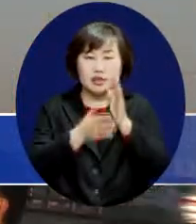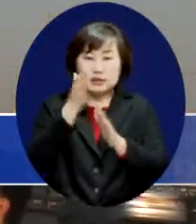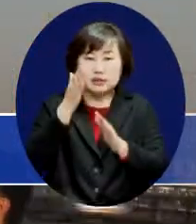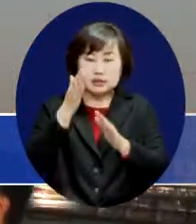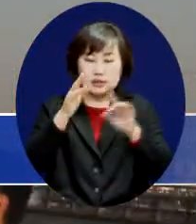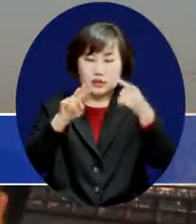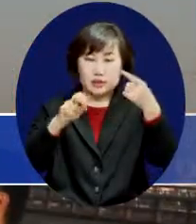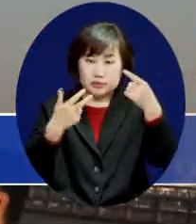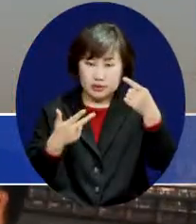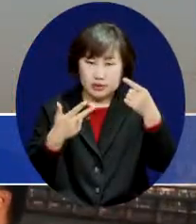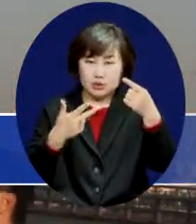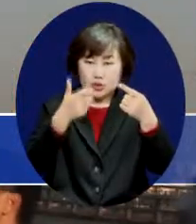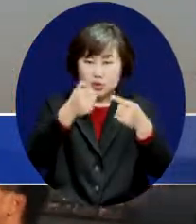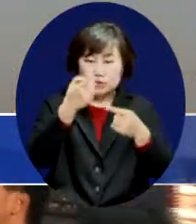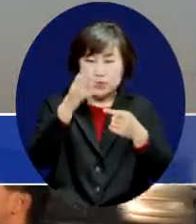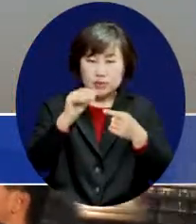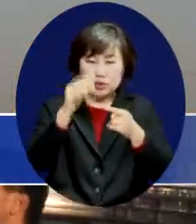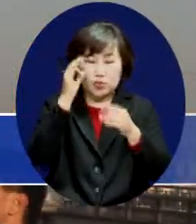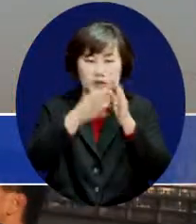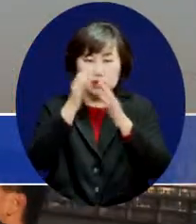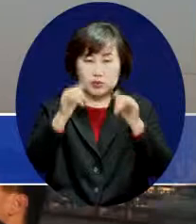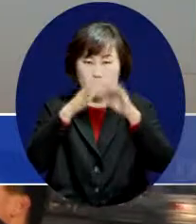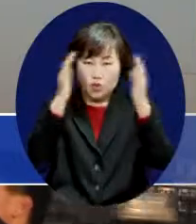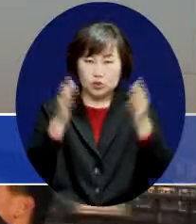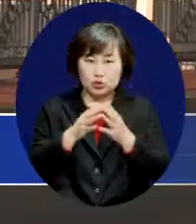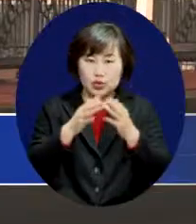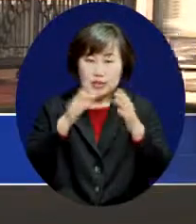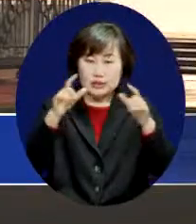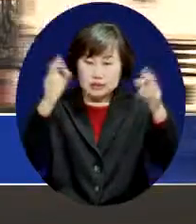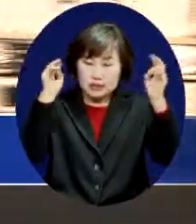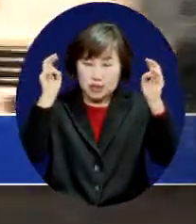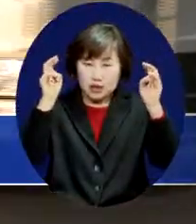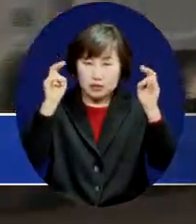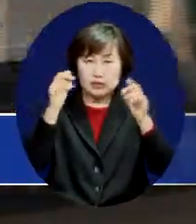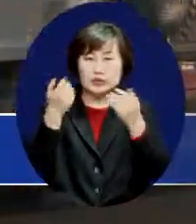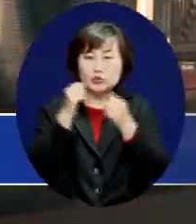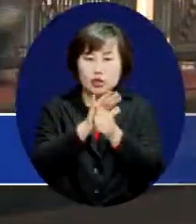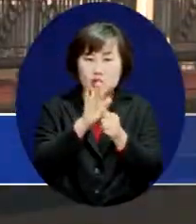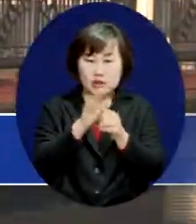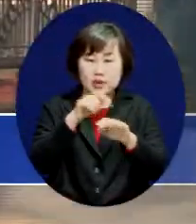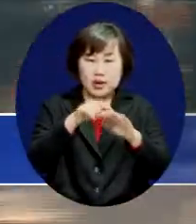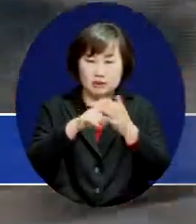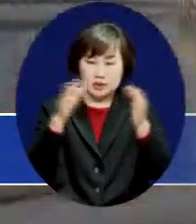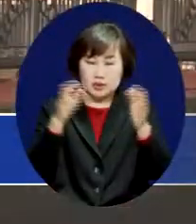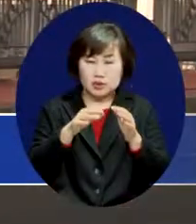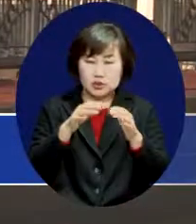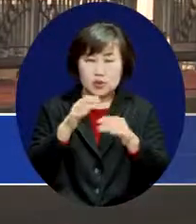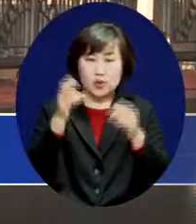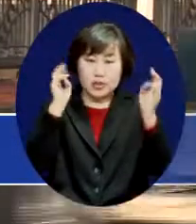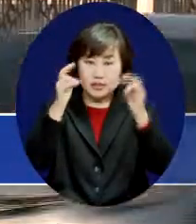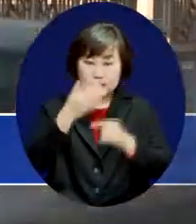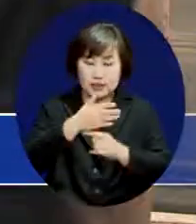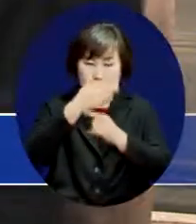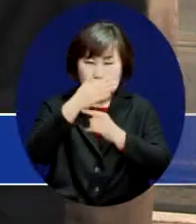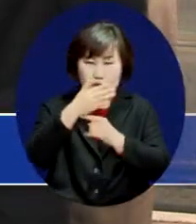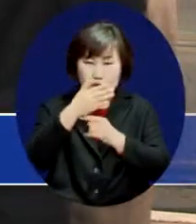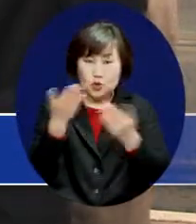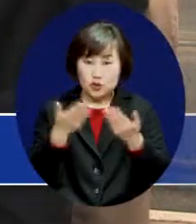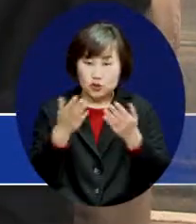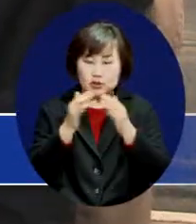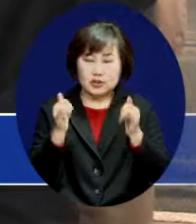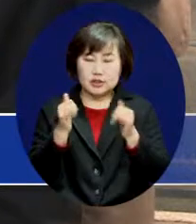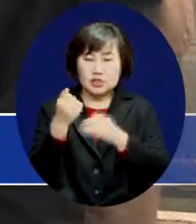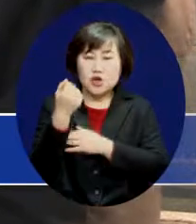지난달 27일 53만 포항 시민 모두가 지역 기업을 응원하는 마음을 담아 회사 길을 게양하고 출근길